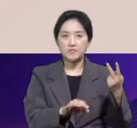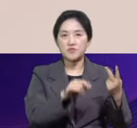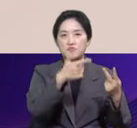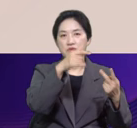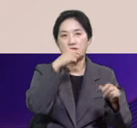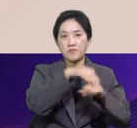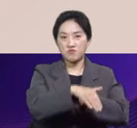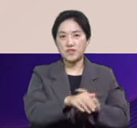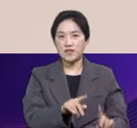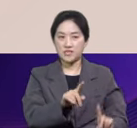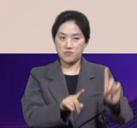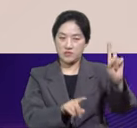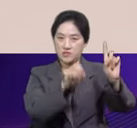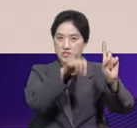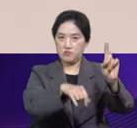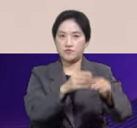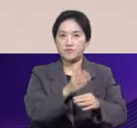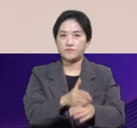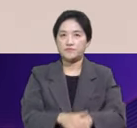1위로 앞서고 있습니다.